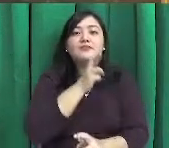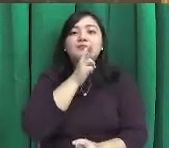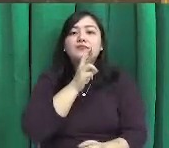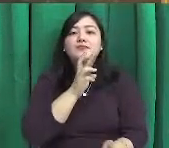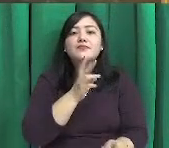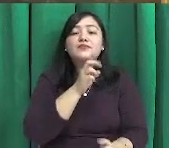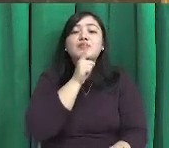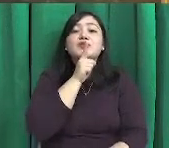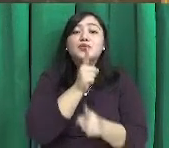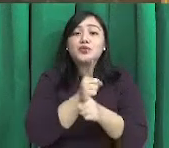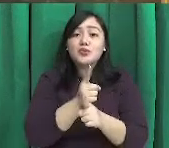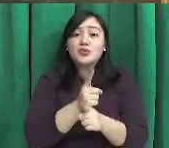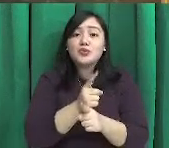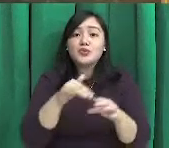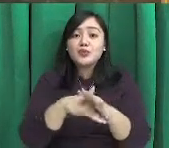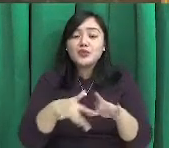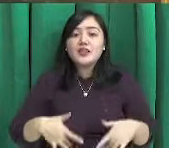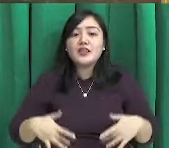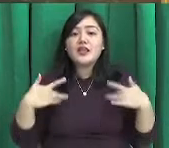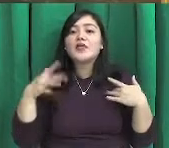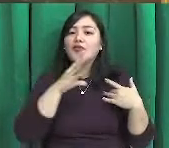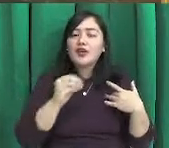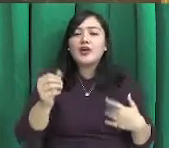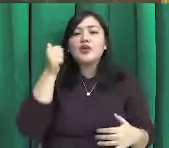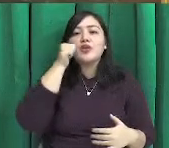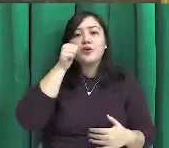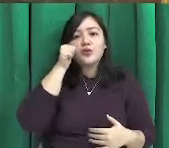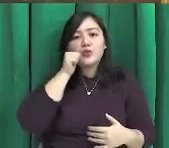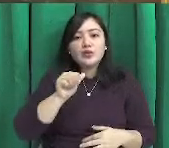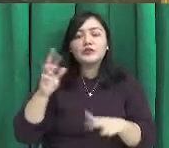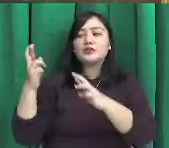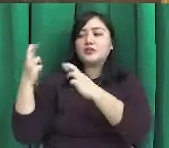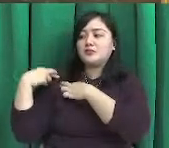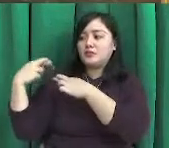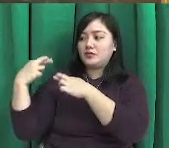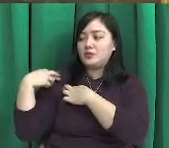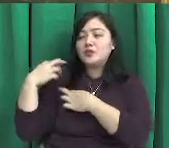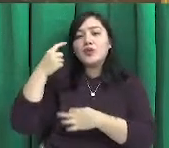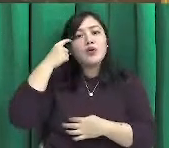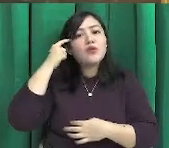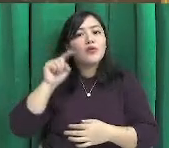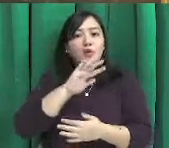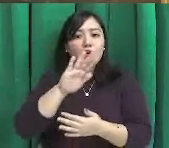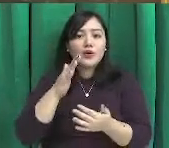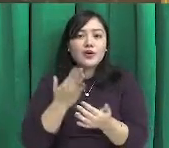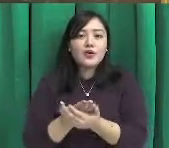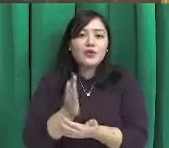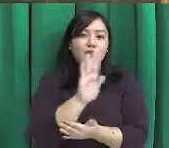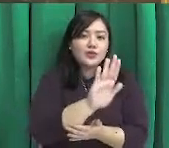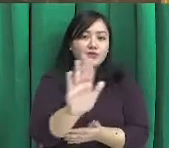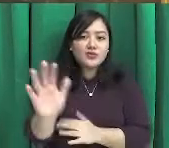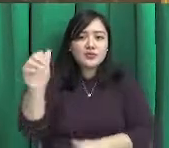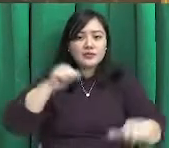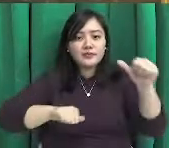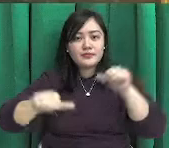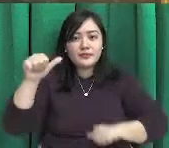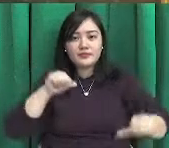be responsible and accountable for all your actions. Yeah. Sa atin pong actions. And